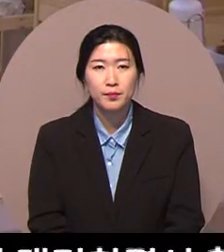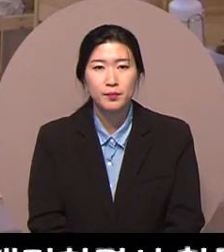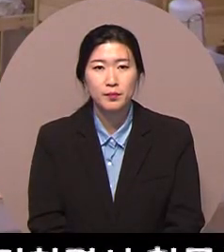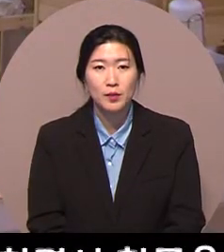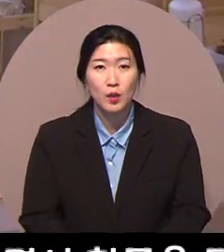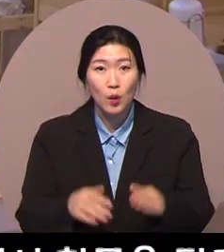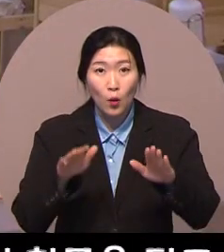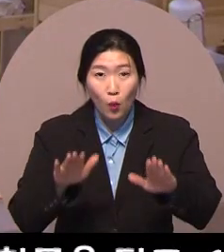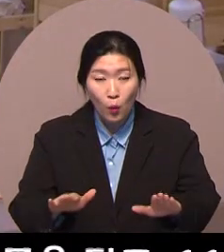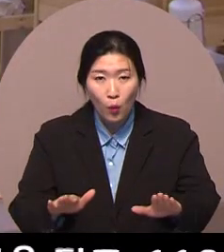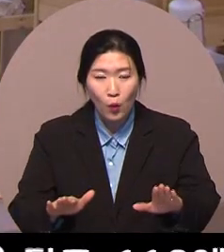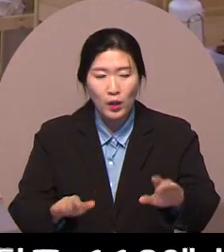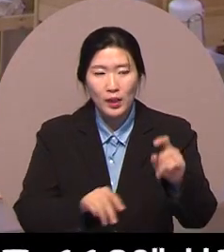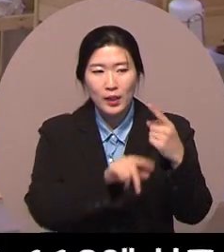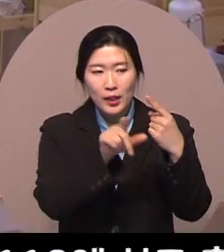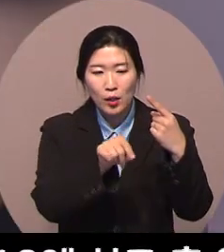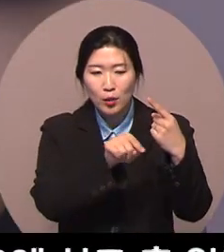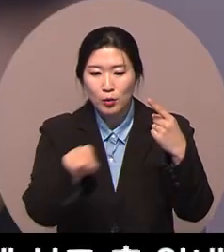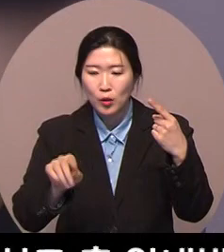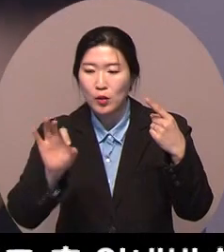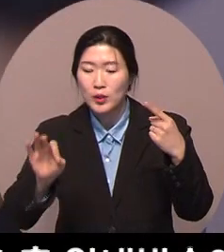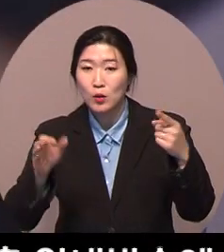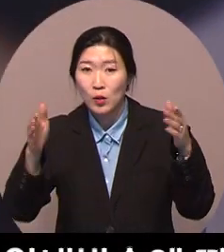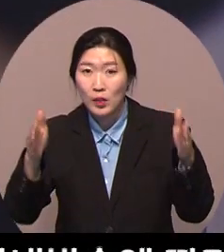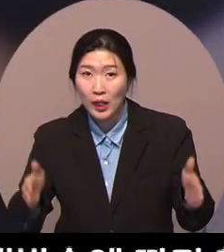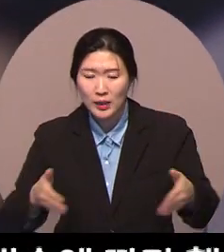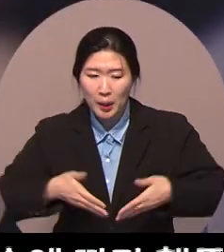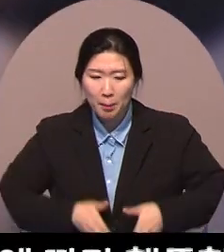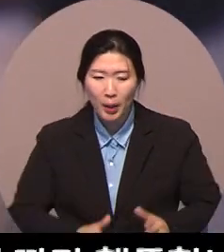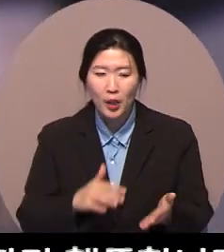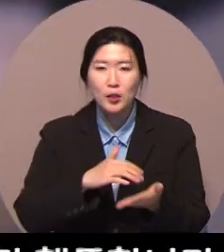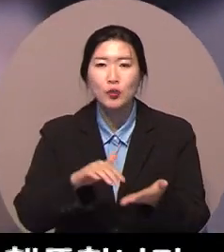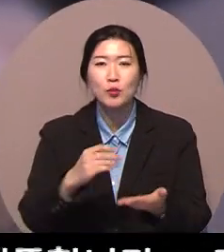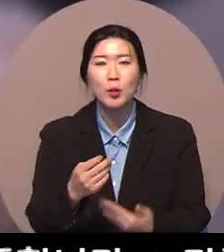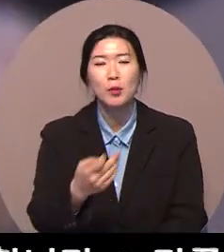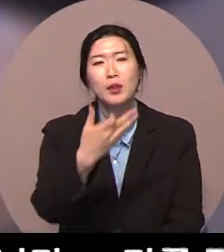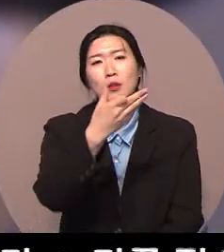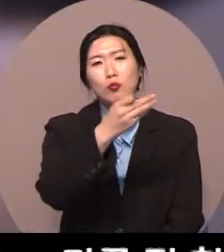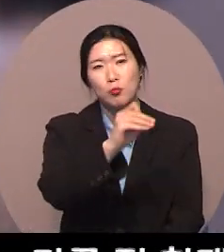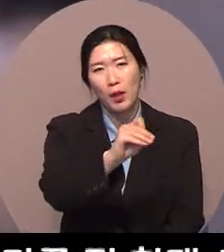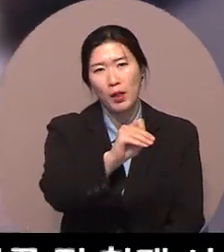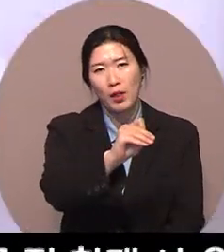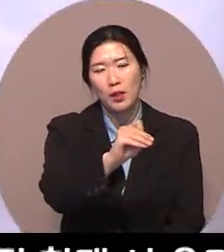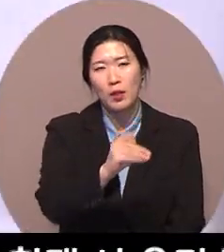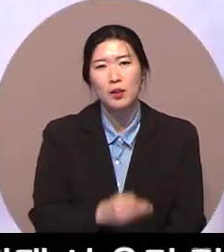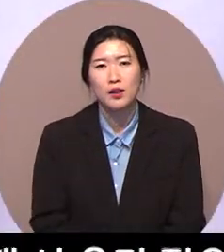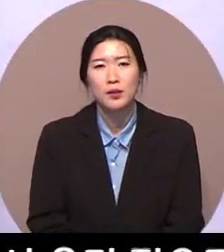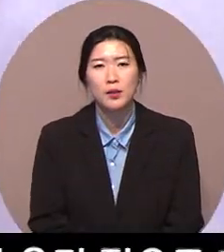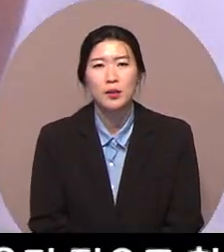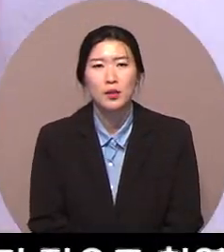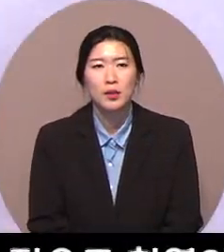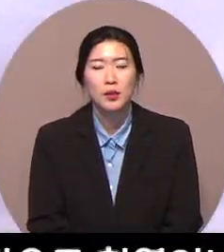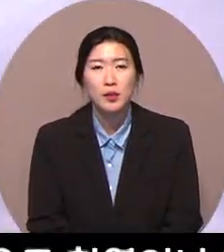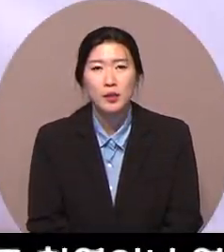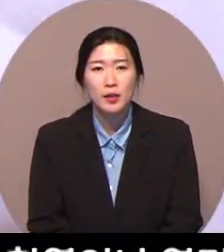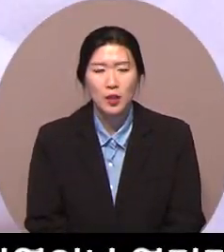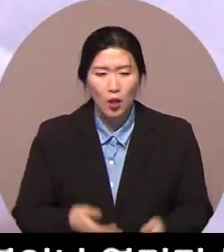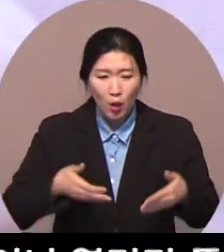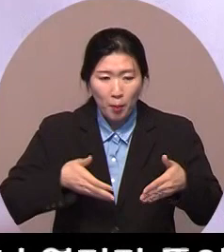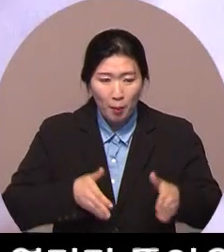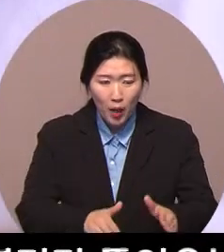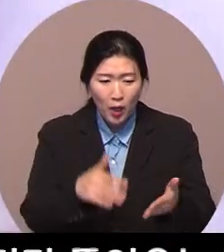올 들어 지난 10월까지 출생아 수는 19만 6천여 명. 1년 전보다 또 줄었습니다. 저출산을